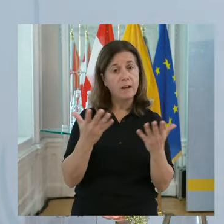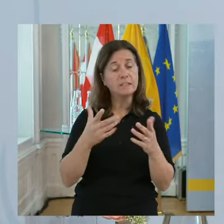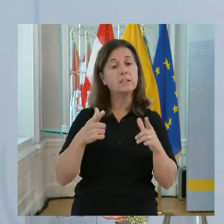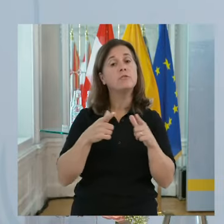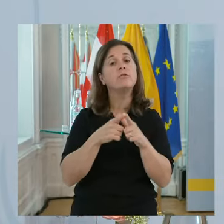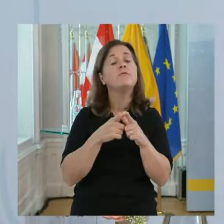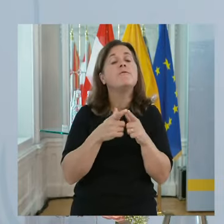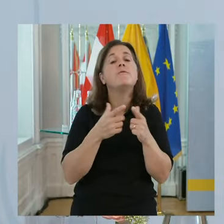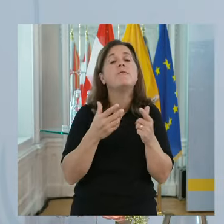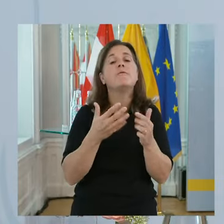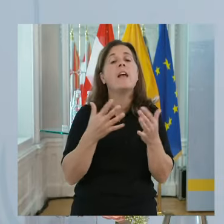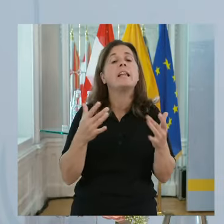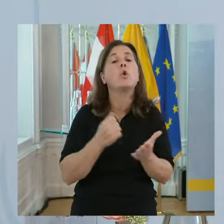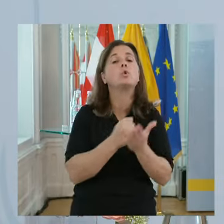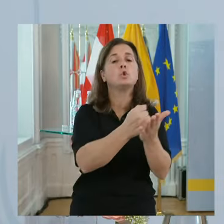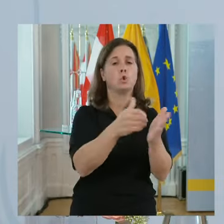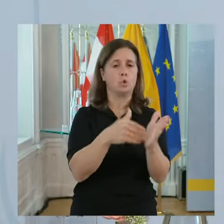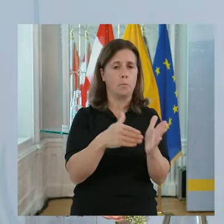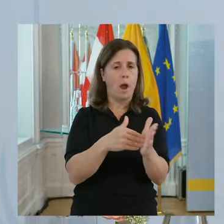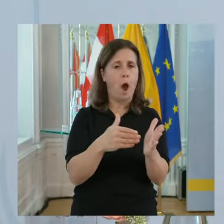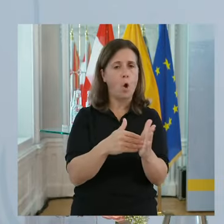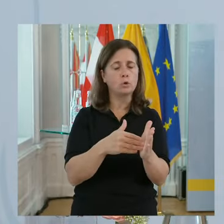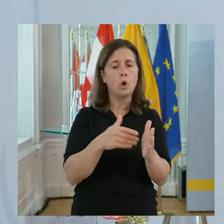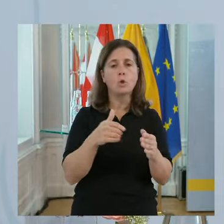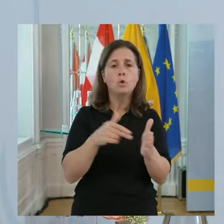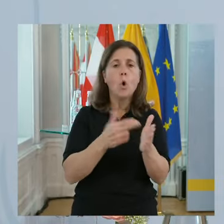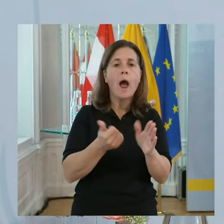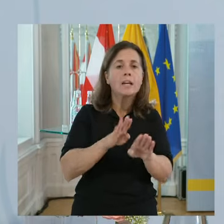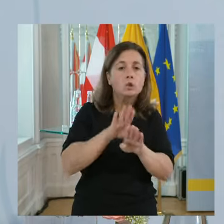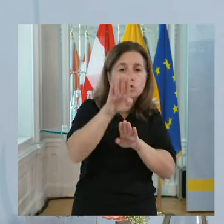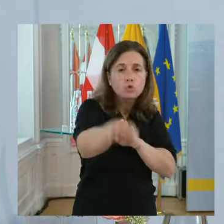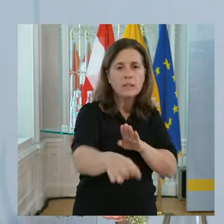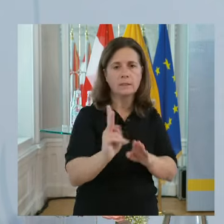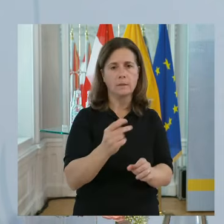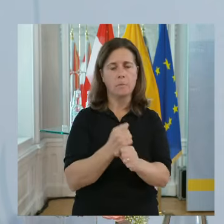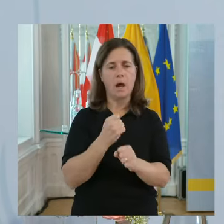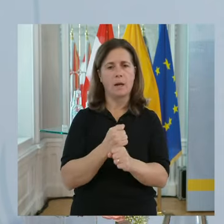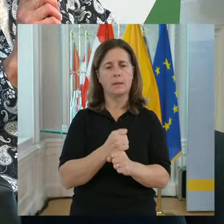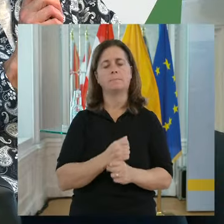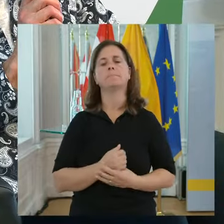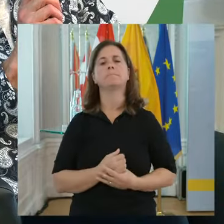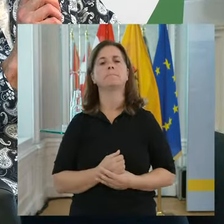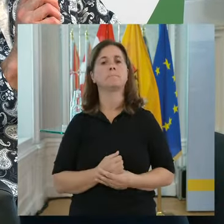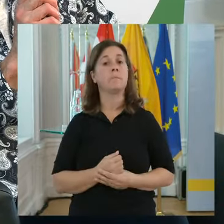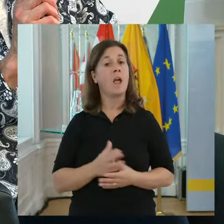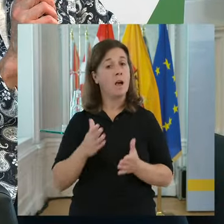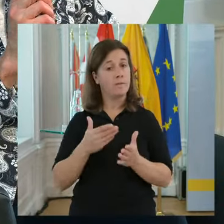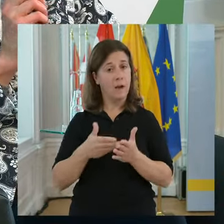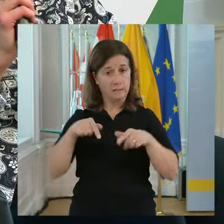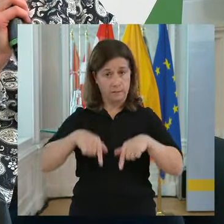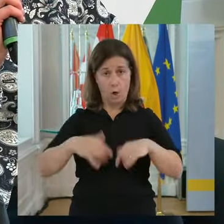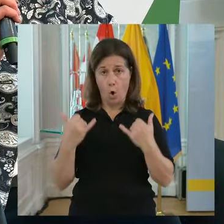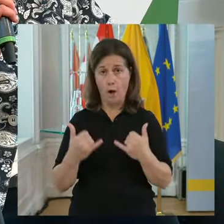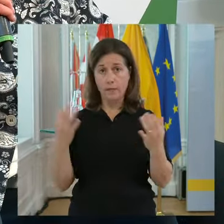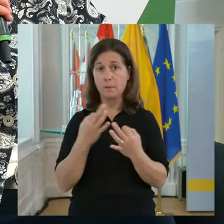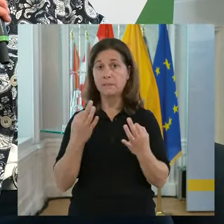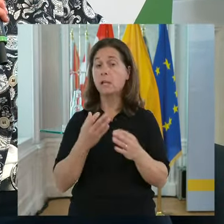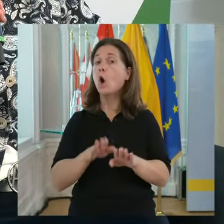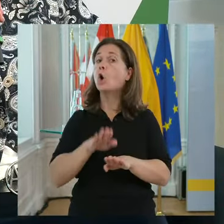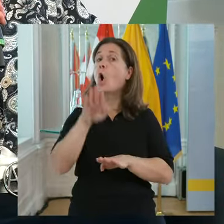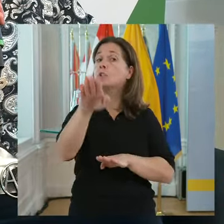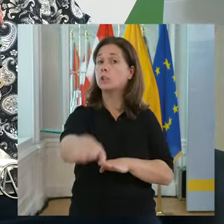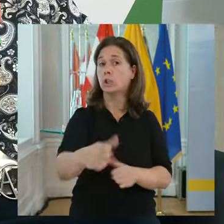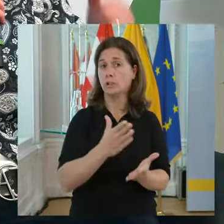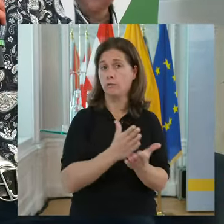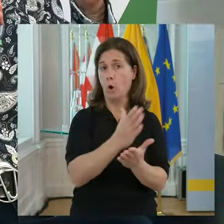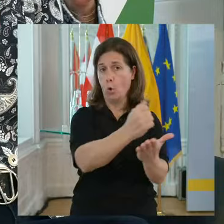von Unterstützung bräuchten Sie denn, damit da noch ein großer Schritt nach vorne geht? Ich glaube, das, was heute hier passiert, ist ein Riesenschritt der